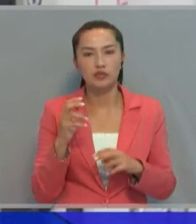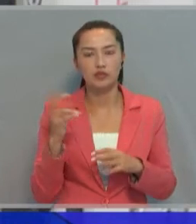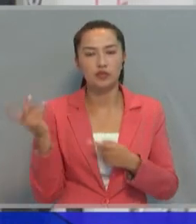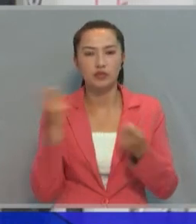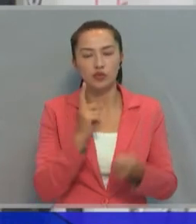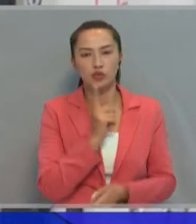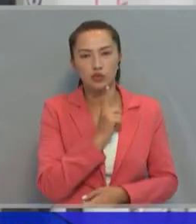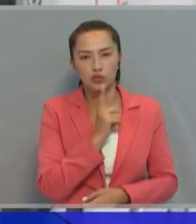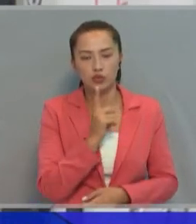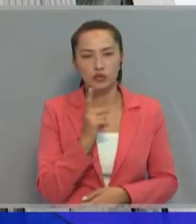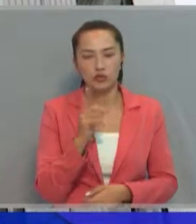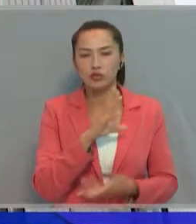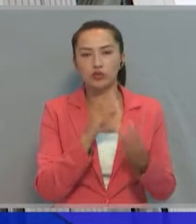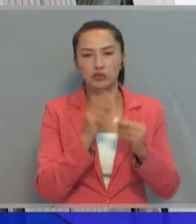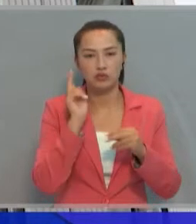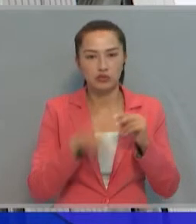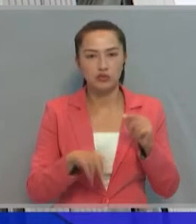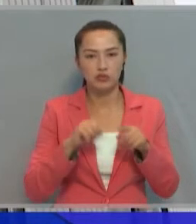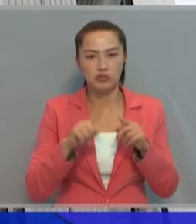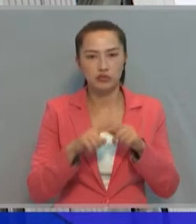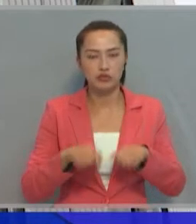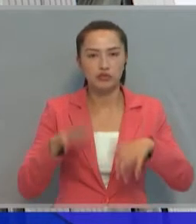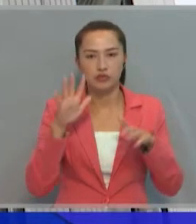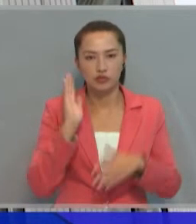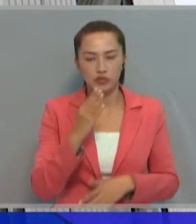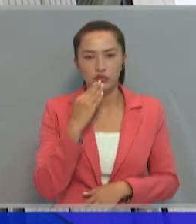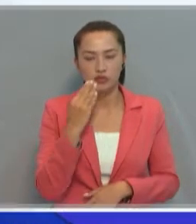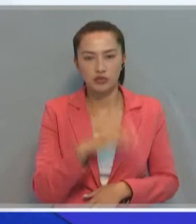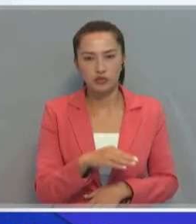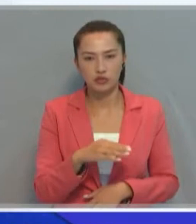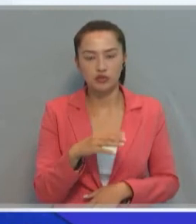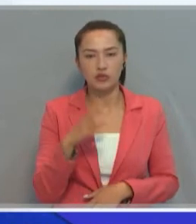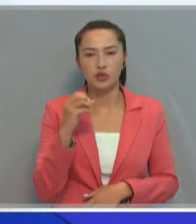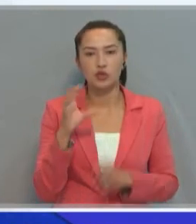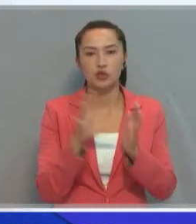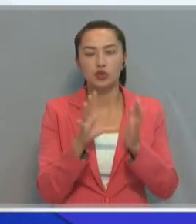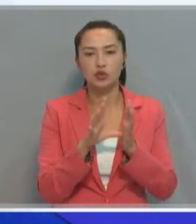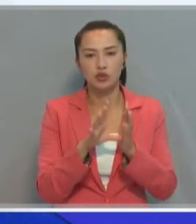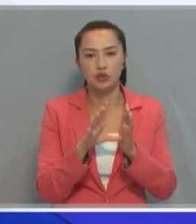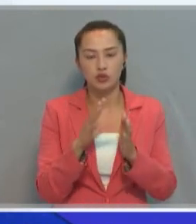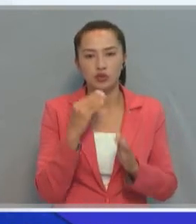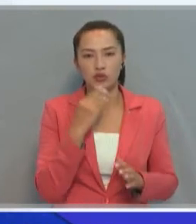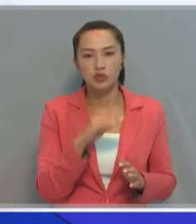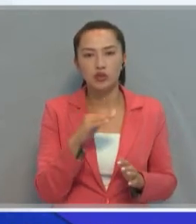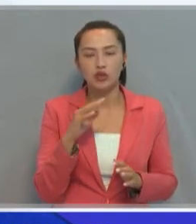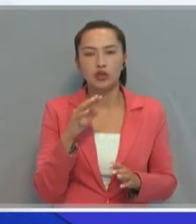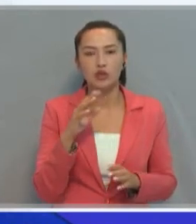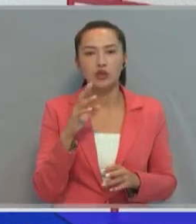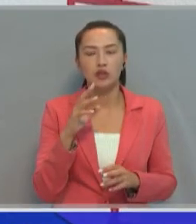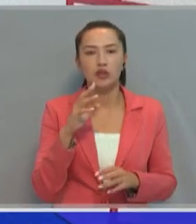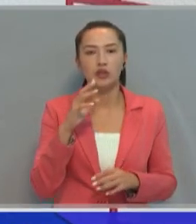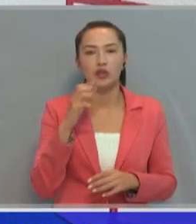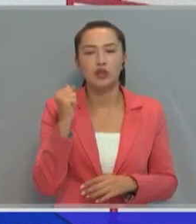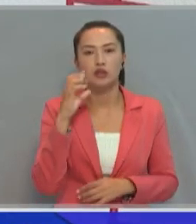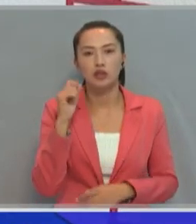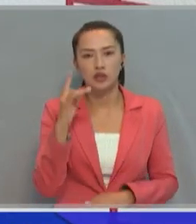1М1 қосалқы станциясы іске қосылса, қаланың 5 бірдей елді мекені сапалы қуат көзіне қосылады деп күтілуде. Атап айтар болсақ, олар